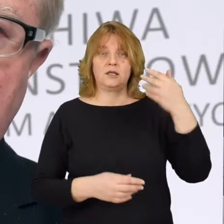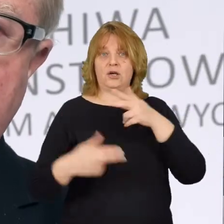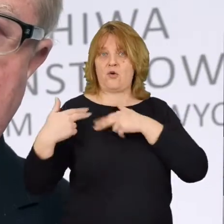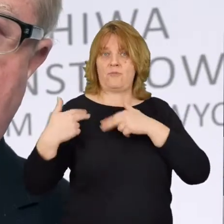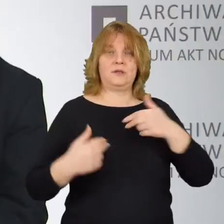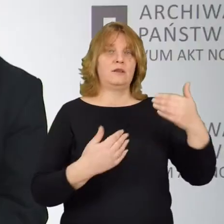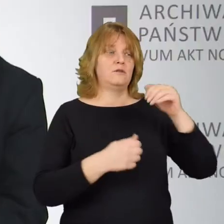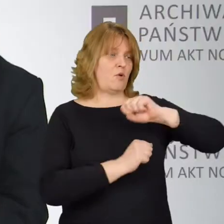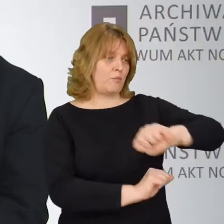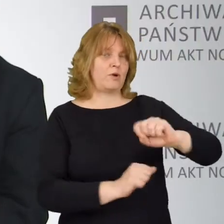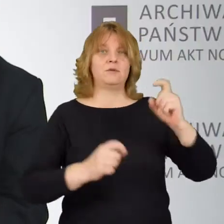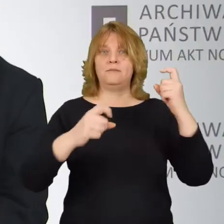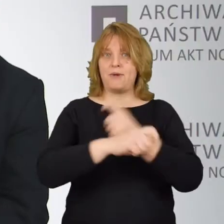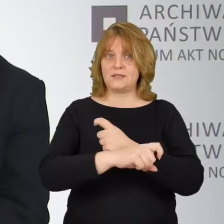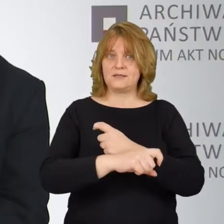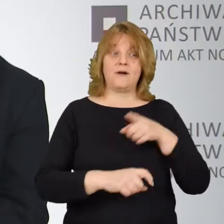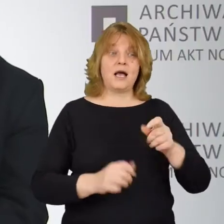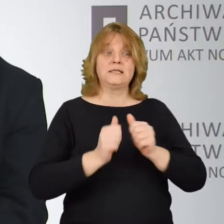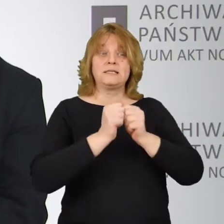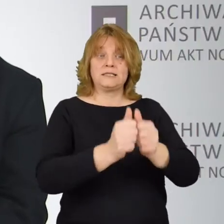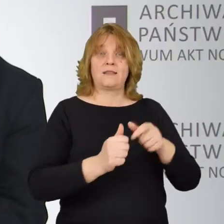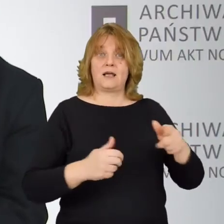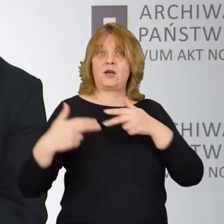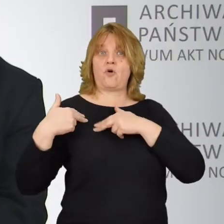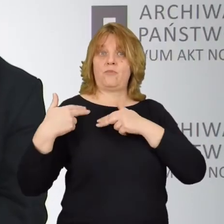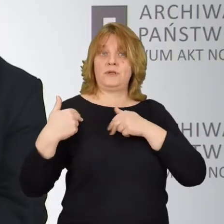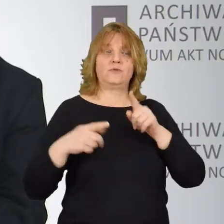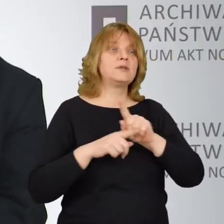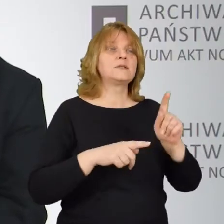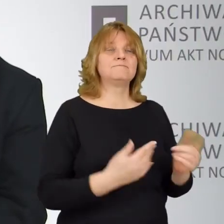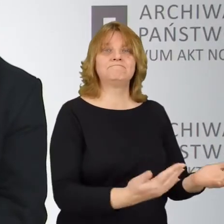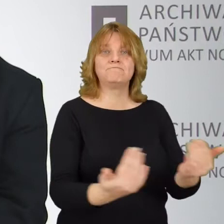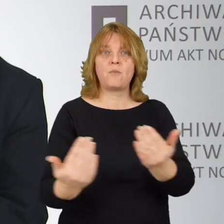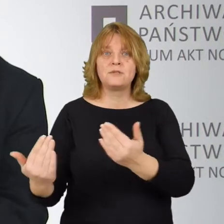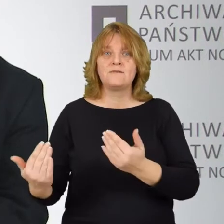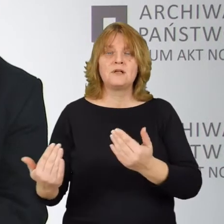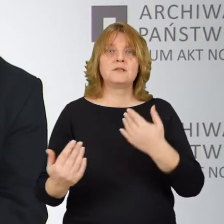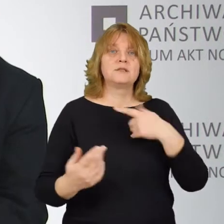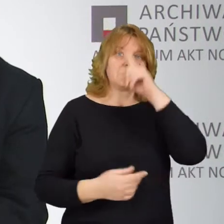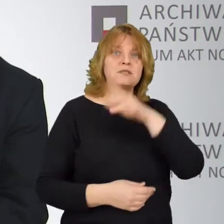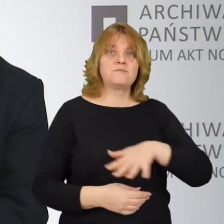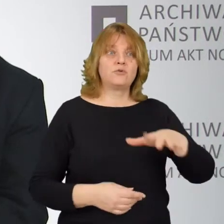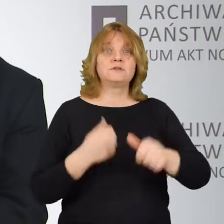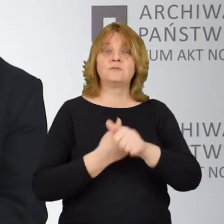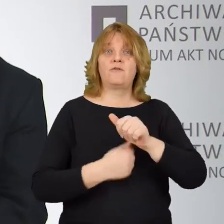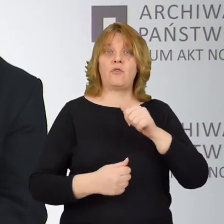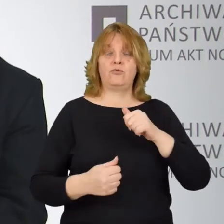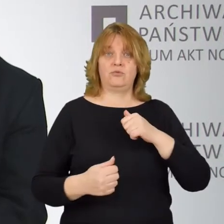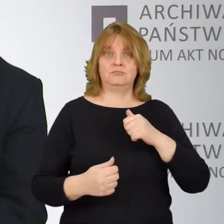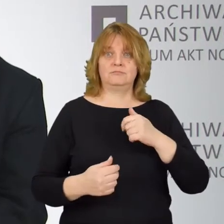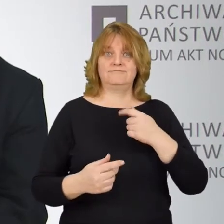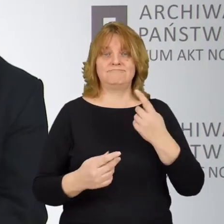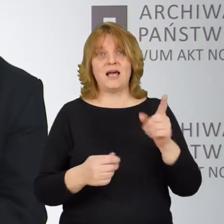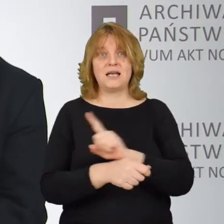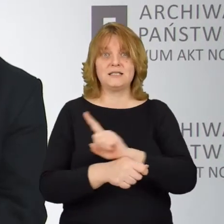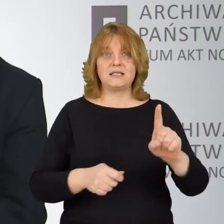skrócie OKOP. Zadaniem tego komitetu będzie mobilizowanie społeczeństwa wobec groźby utraty